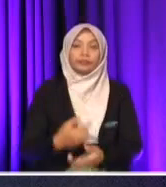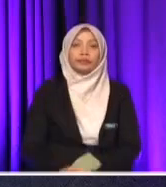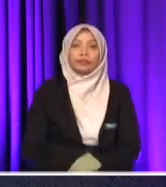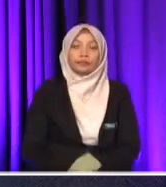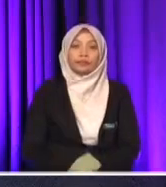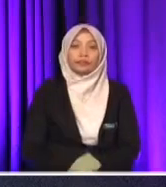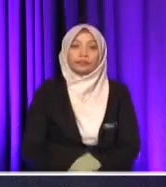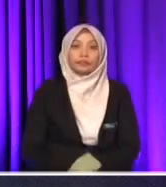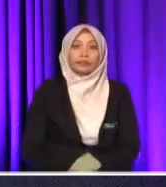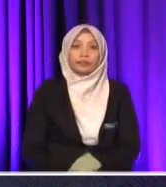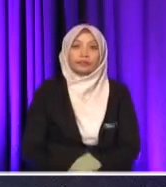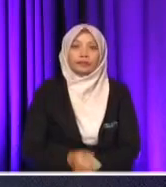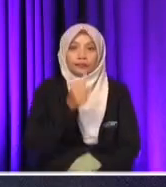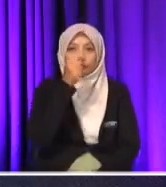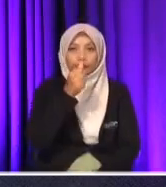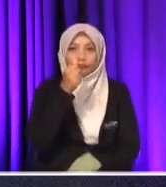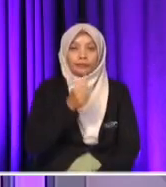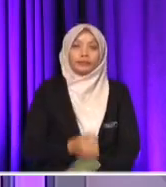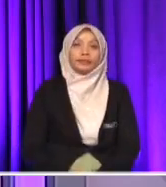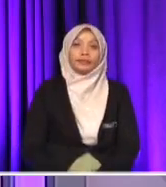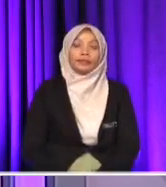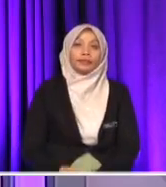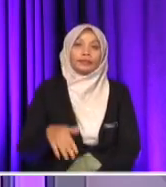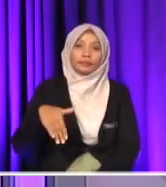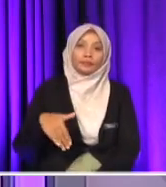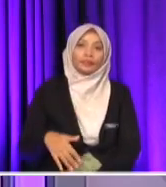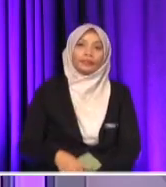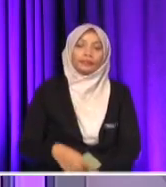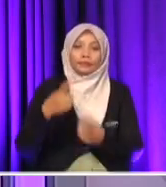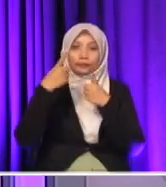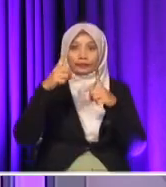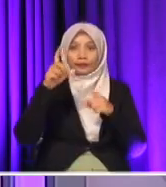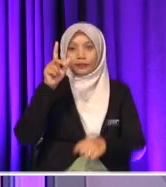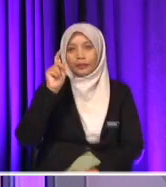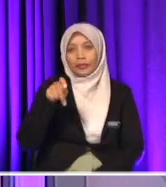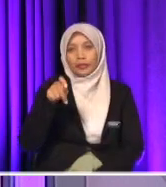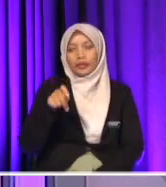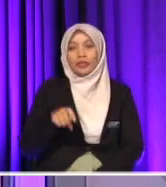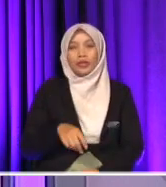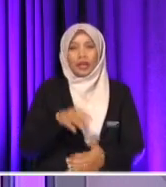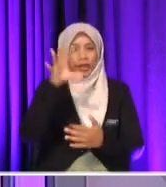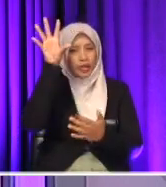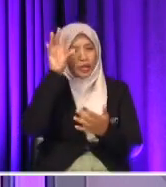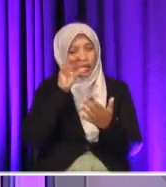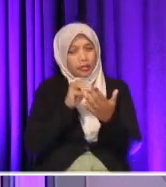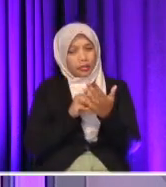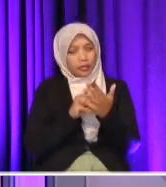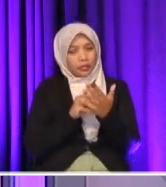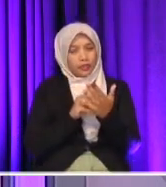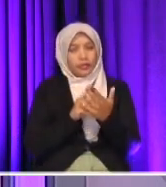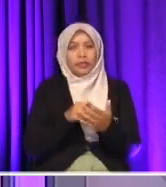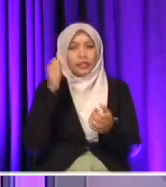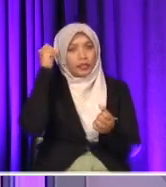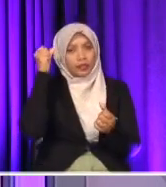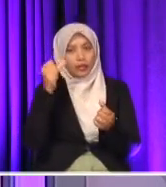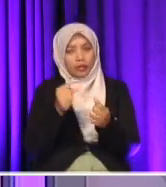Okey, Iman. Okey, siapa Iman? Okey, satu lagi. Sebelum menjawab, kita pastikan buat analisis liter dahulu. Apa maksud buat analisis liter? Dalam